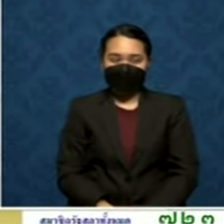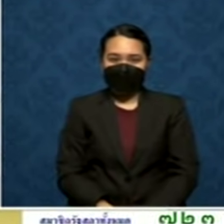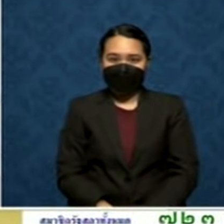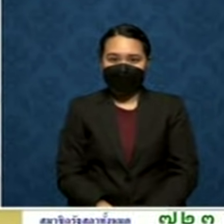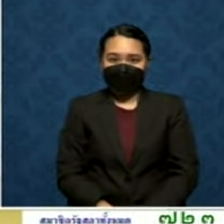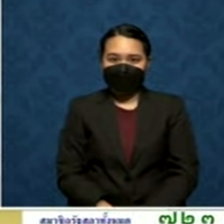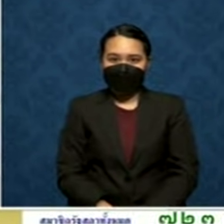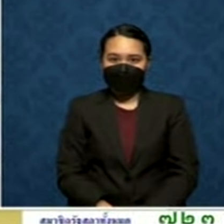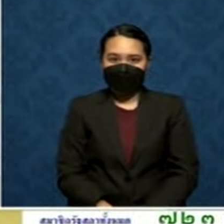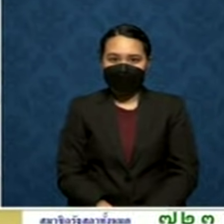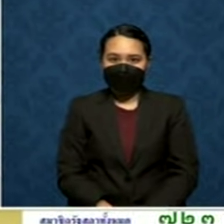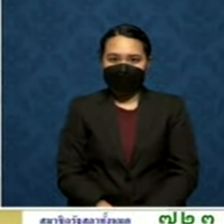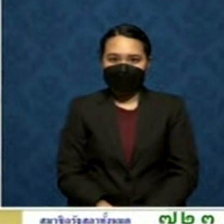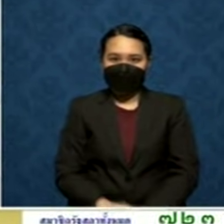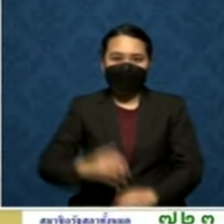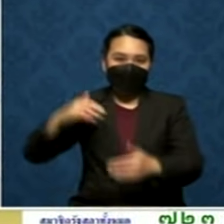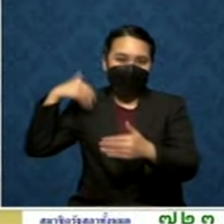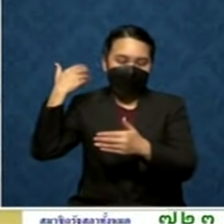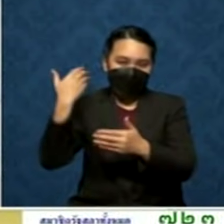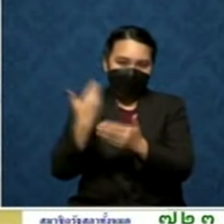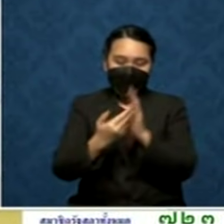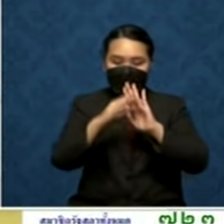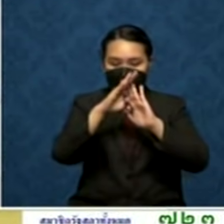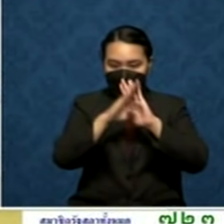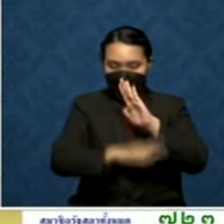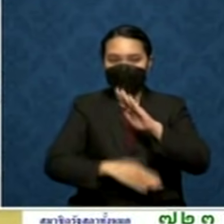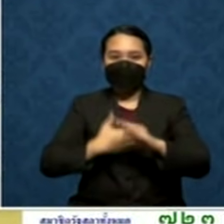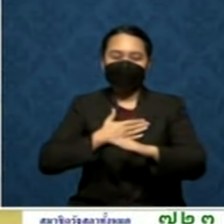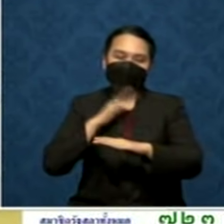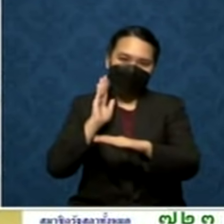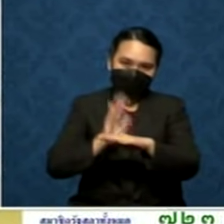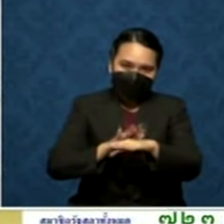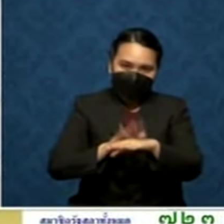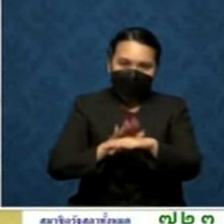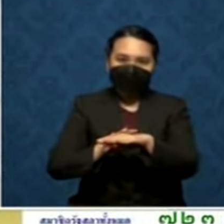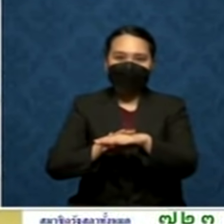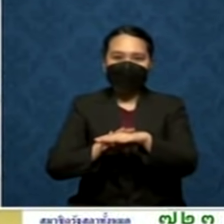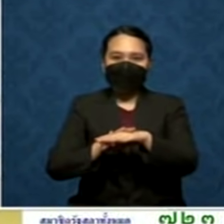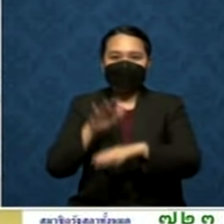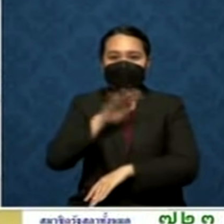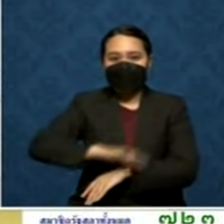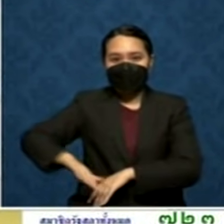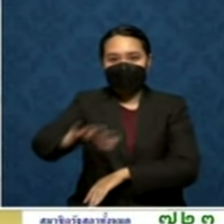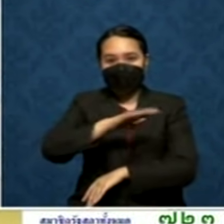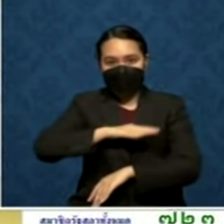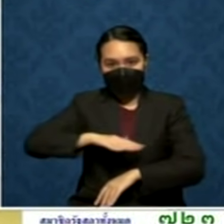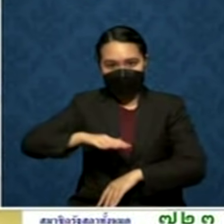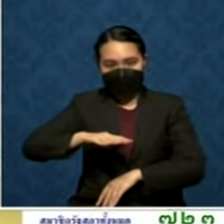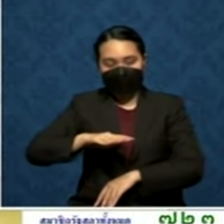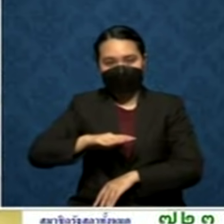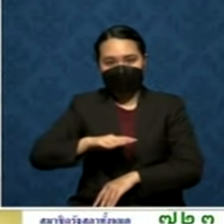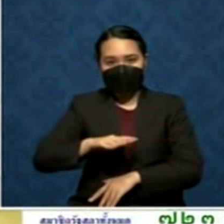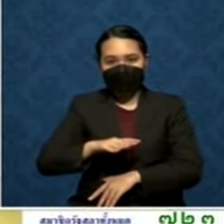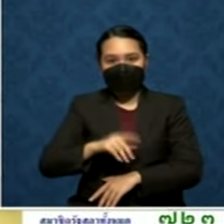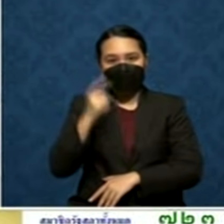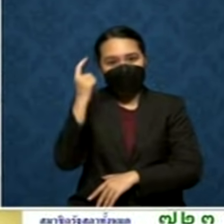และมาถึงตรงนี้ผมอยากจะเตือนด้วยความหวังดีครับว่าเราไม่สามารถปล่อยให้สิ่งที่เรียกว่า